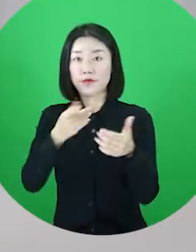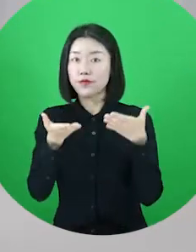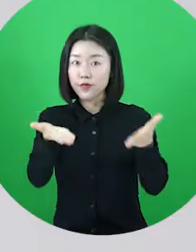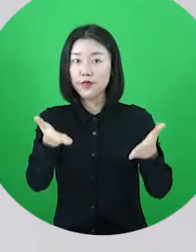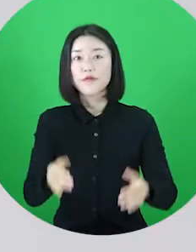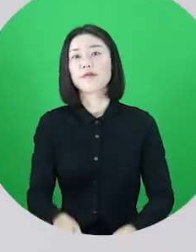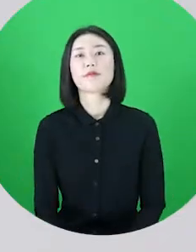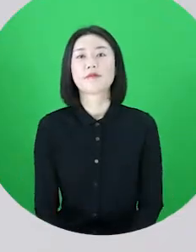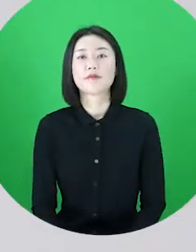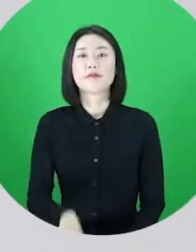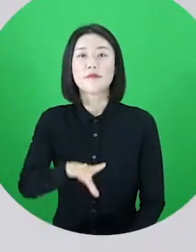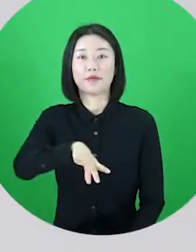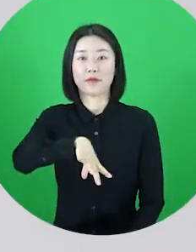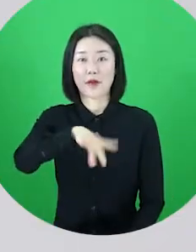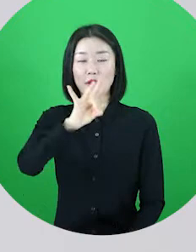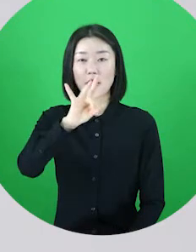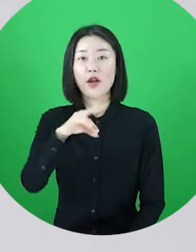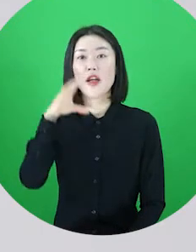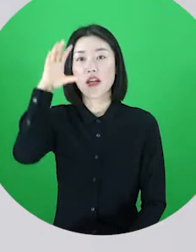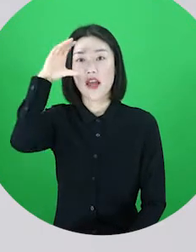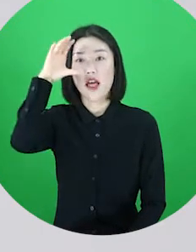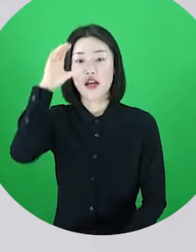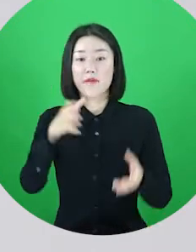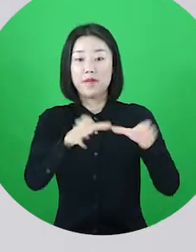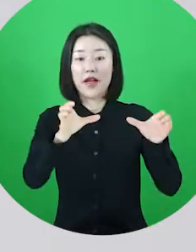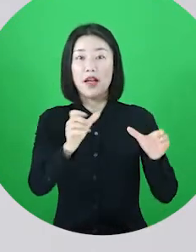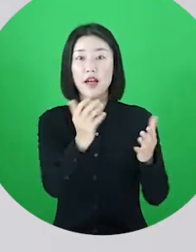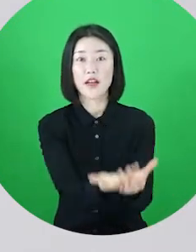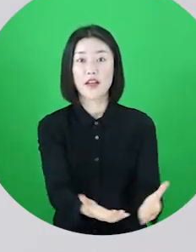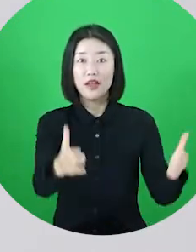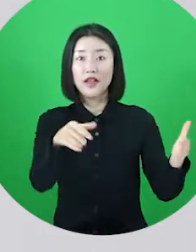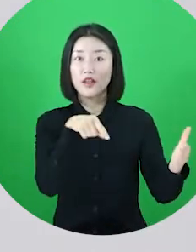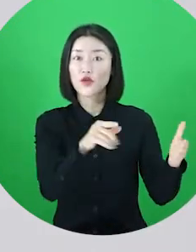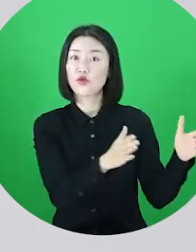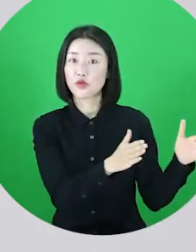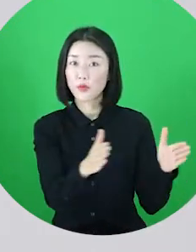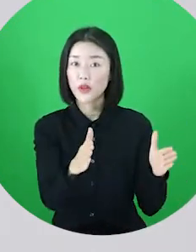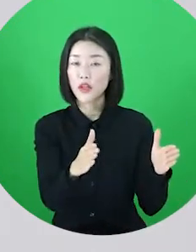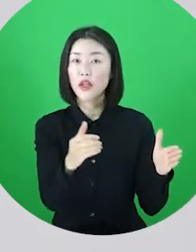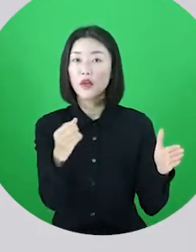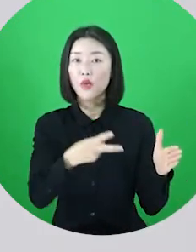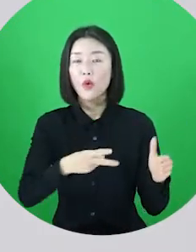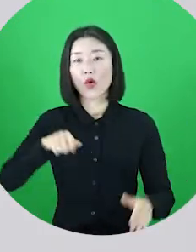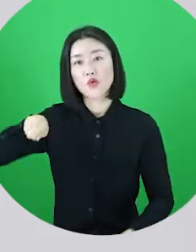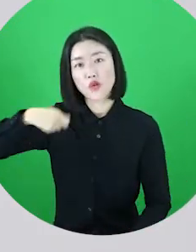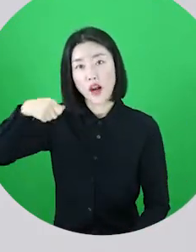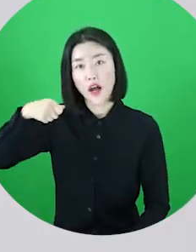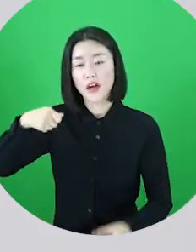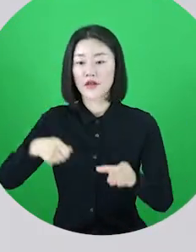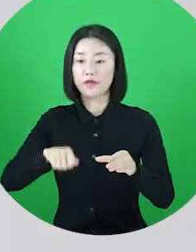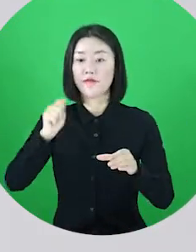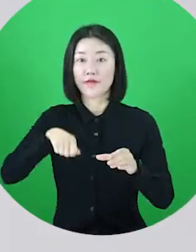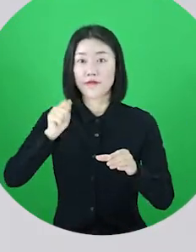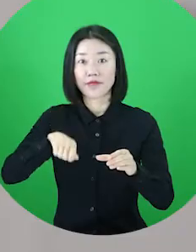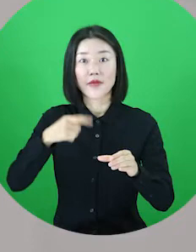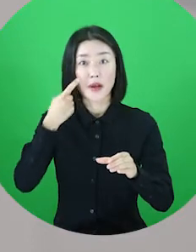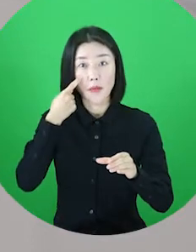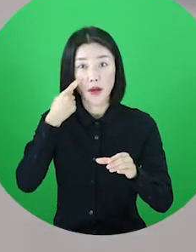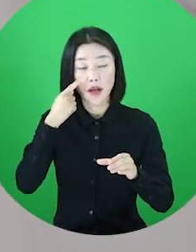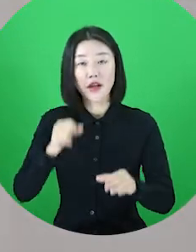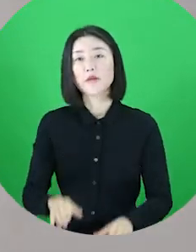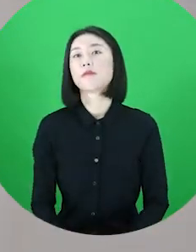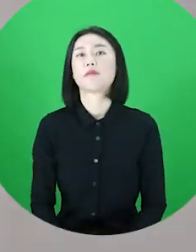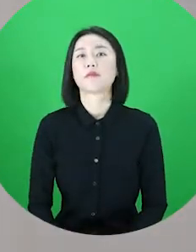알려줄게요. 먼저 계란을 담을 그릇을 준비하고 숟가락을 이용해서 계란을 깨트려 보겠습니다.